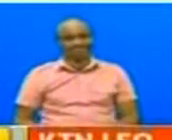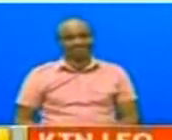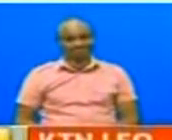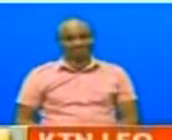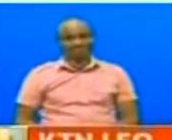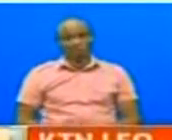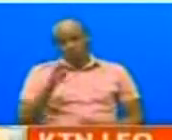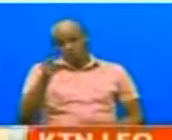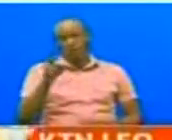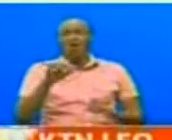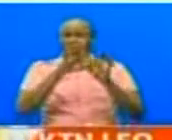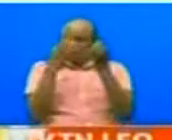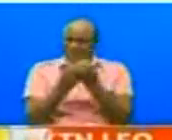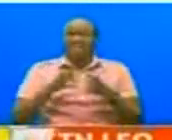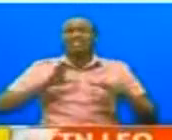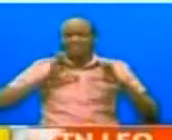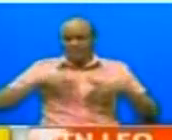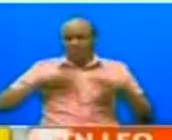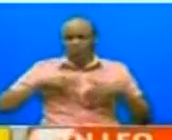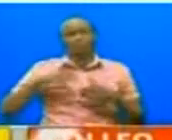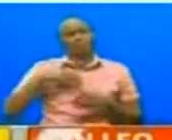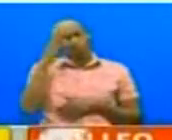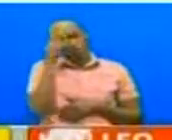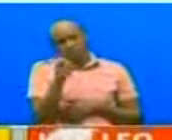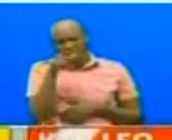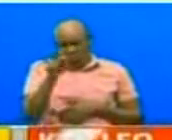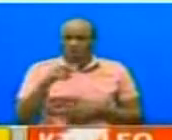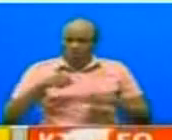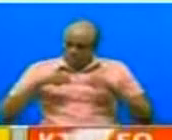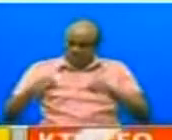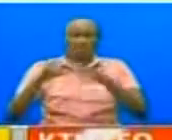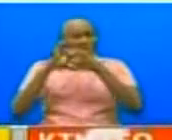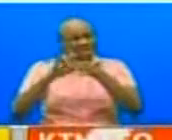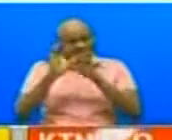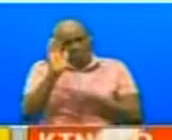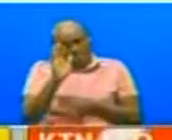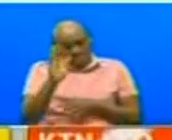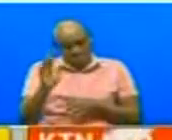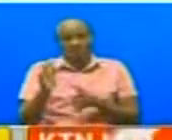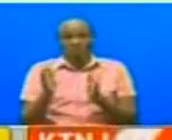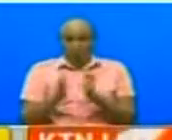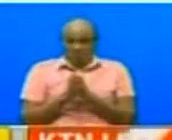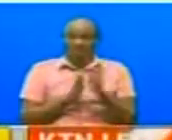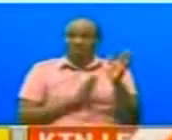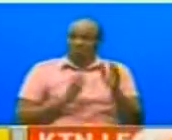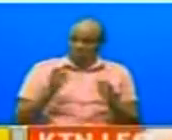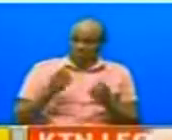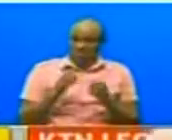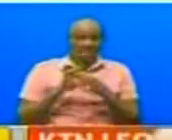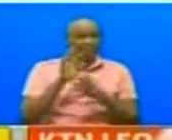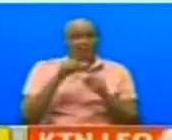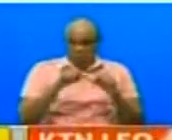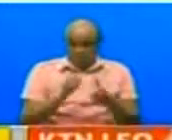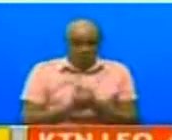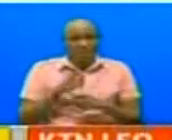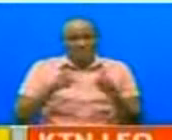Mtazamaji, jamii ya Samburu inatambulika kama mojawapo ya jamii zinazoendelea kudumisha mila, tamaduni na desturi zao, na ijapokuwa baadhi ya